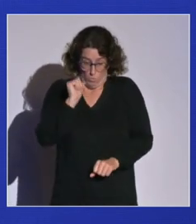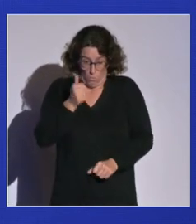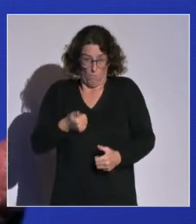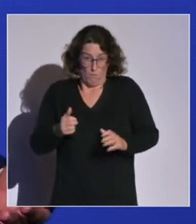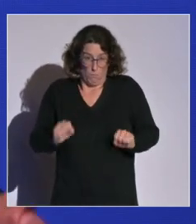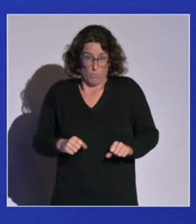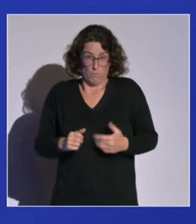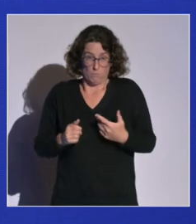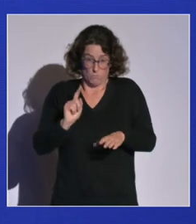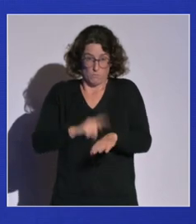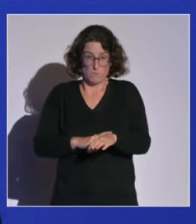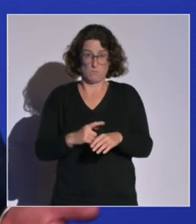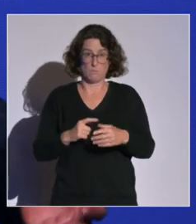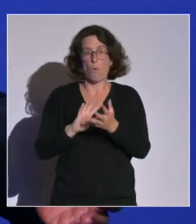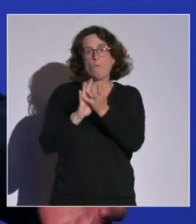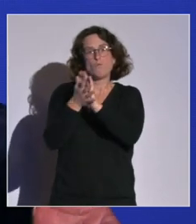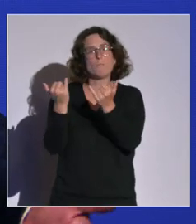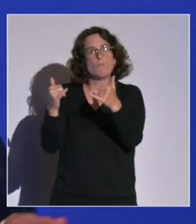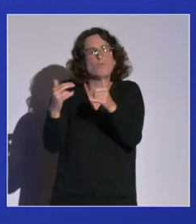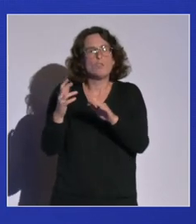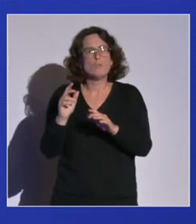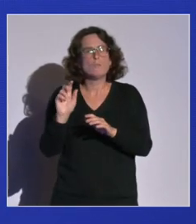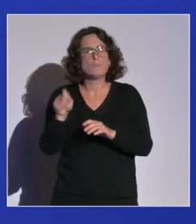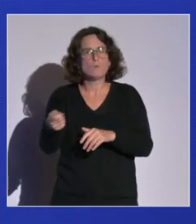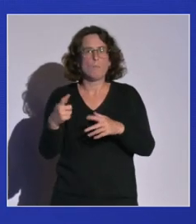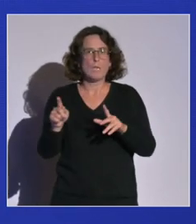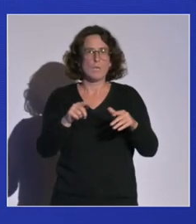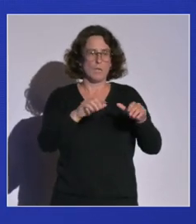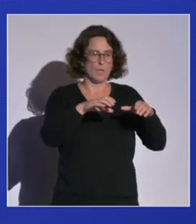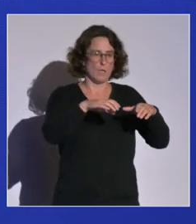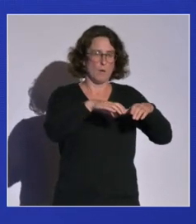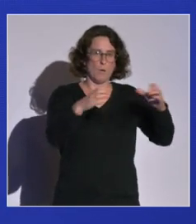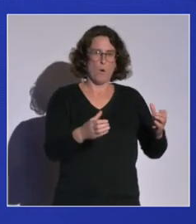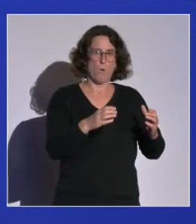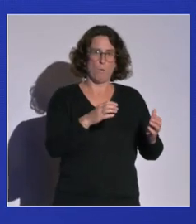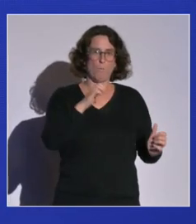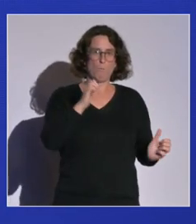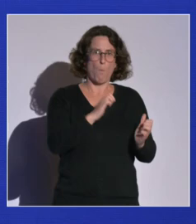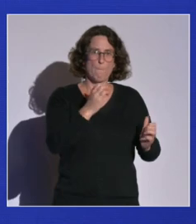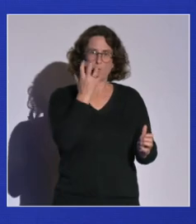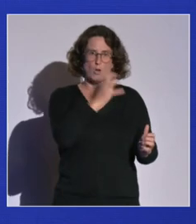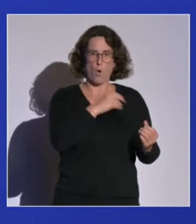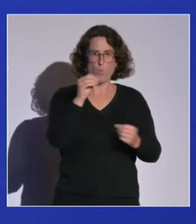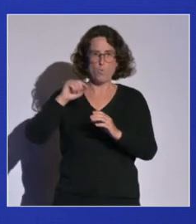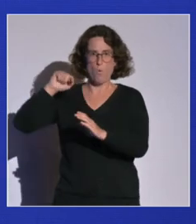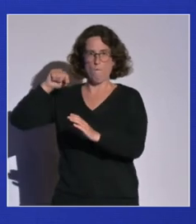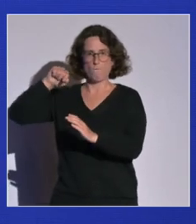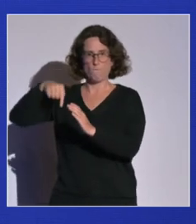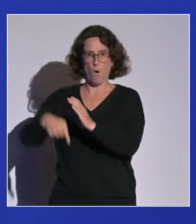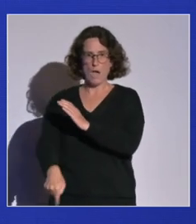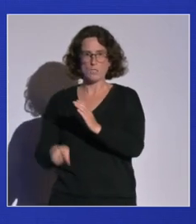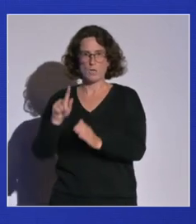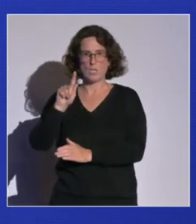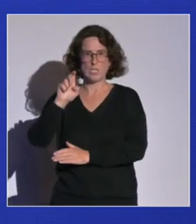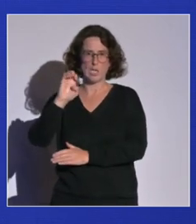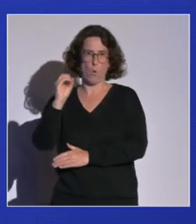des évolutions, mais les pompes à chaleur, c'est là. Et les forages de géothermie, c'est... Pau a été pendant des